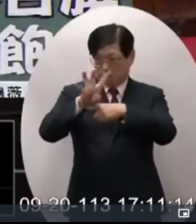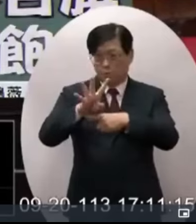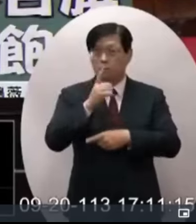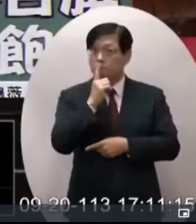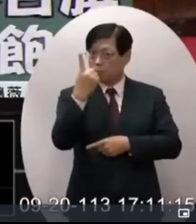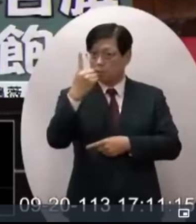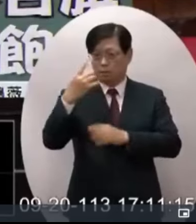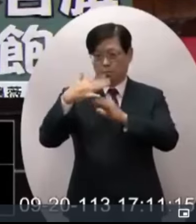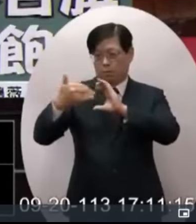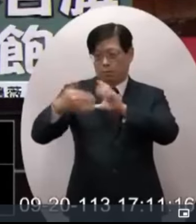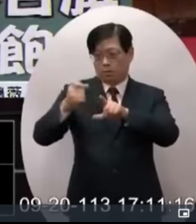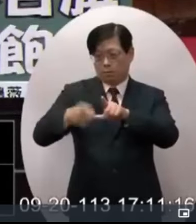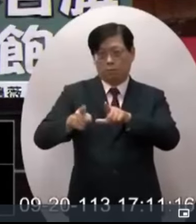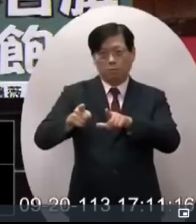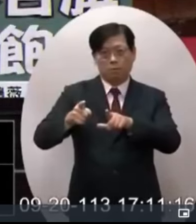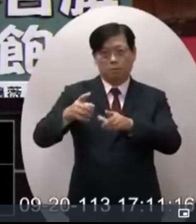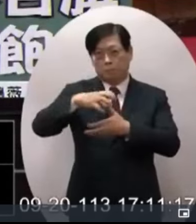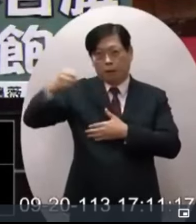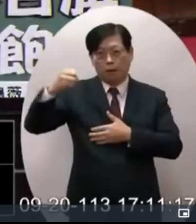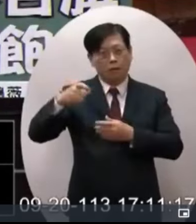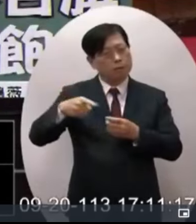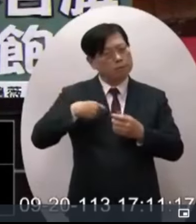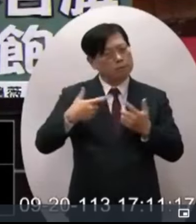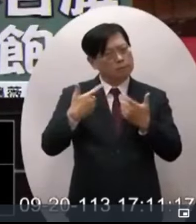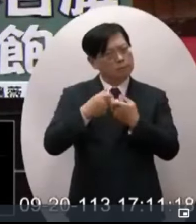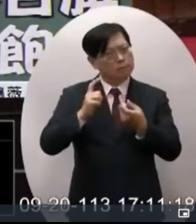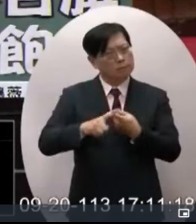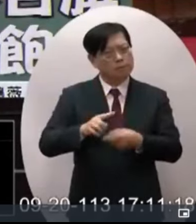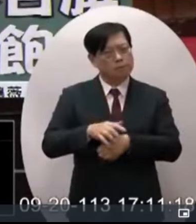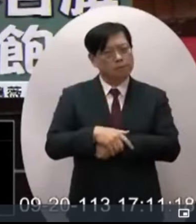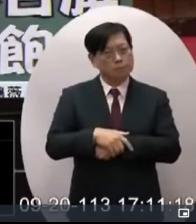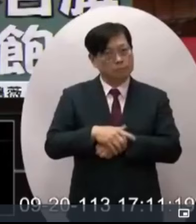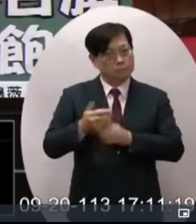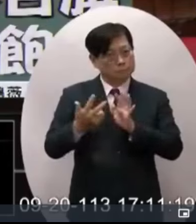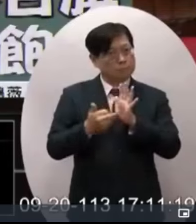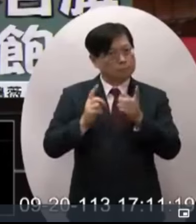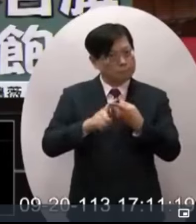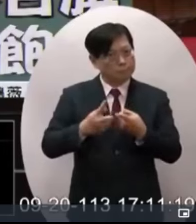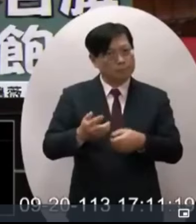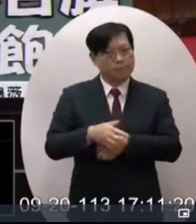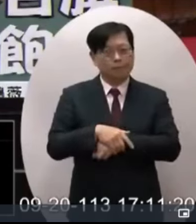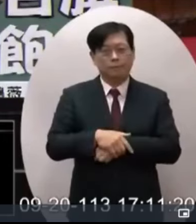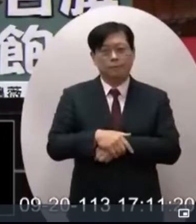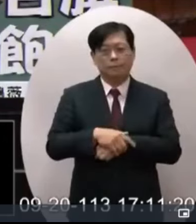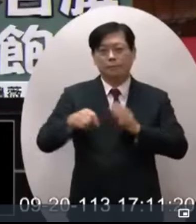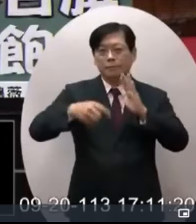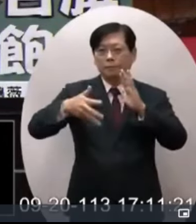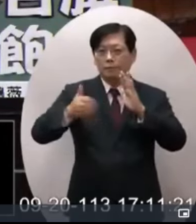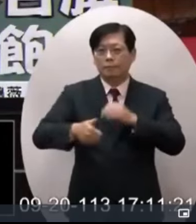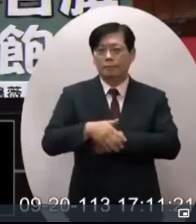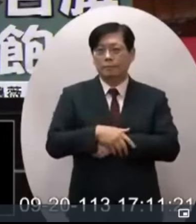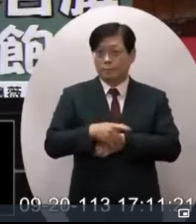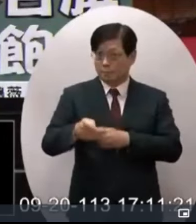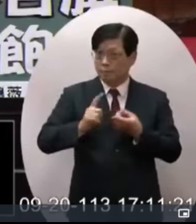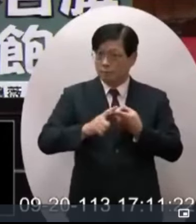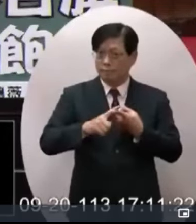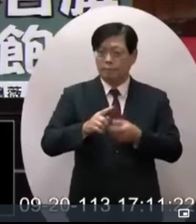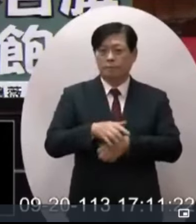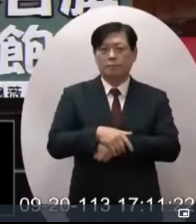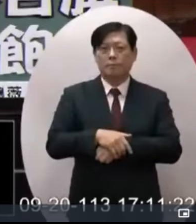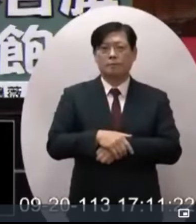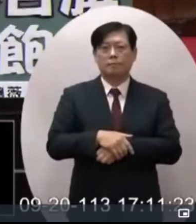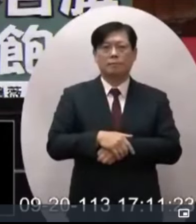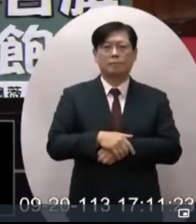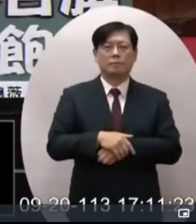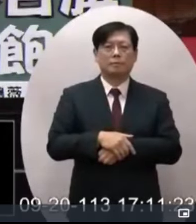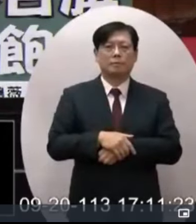在一家民事手上，合理吗？合理吗？院长，合理吗？ 媒体公